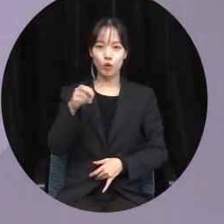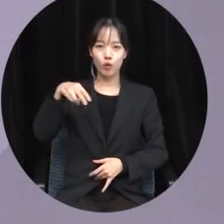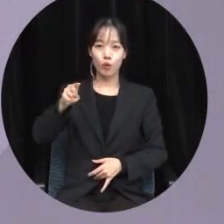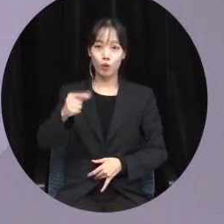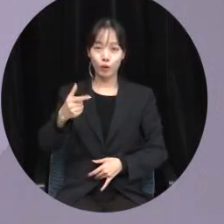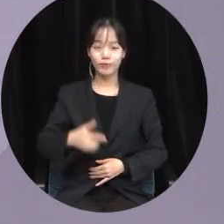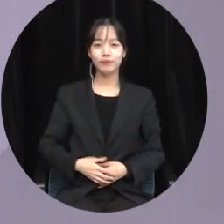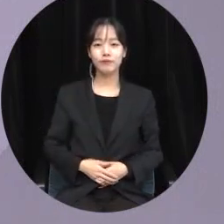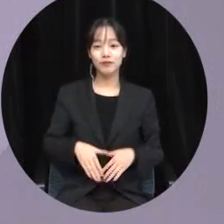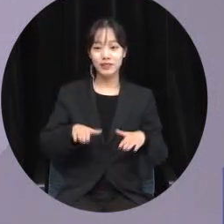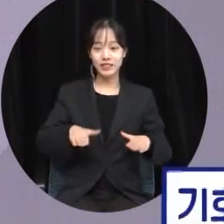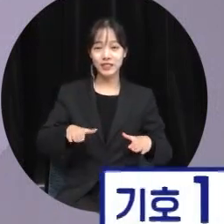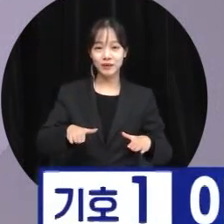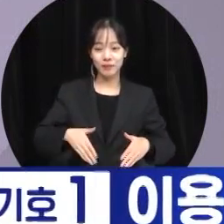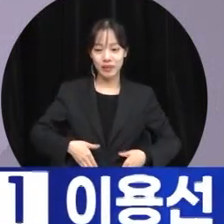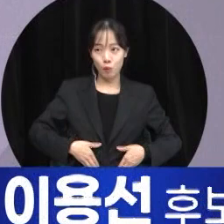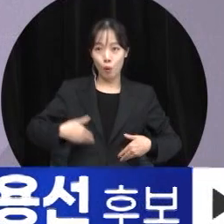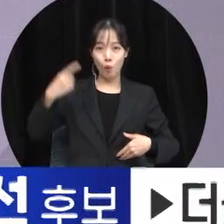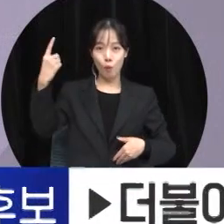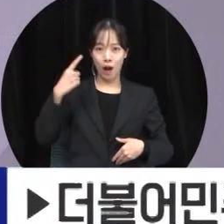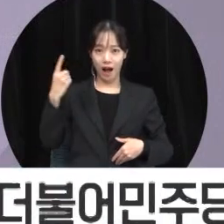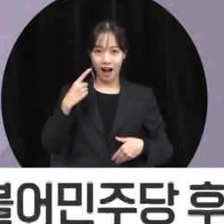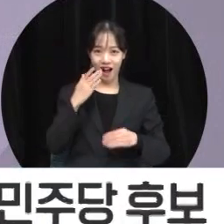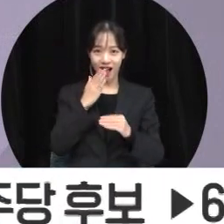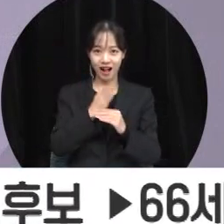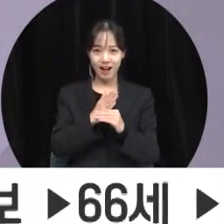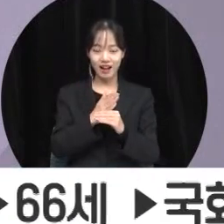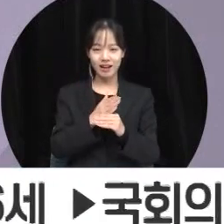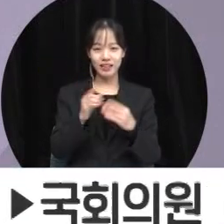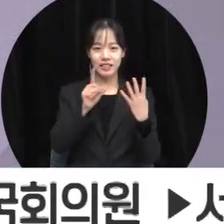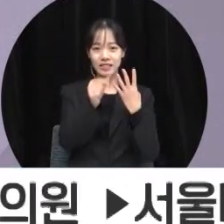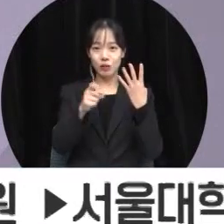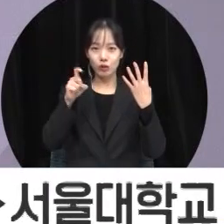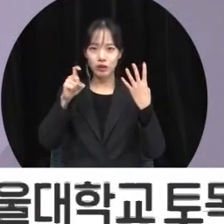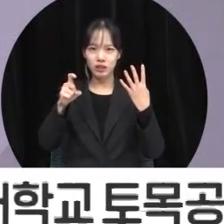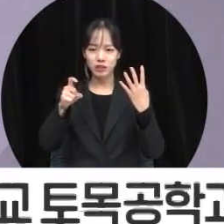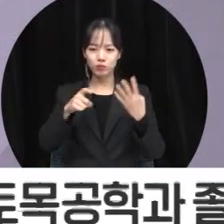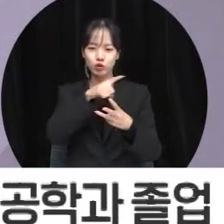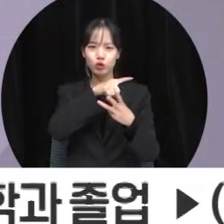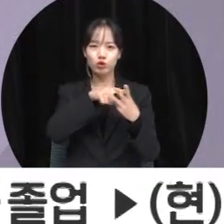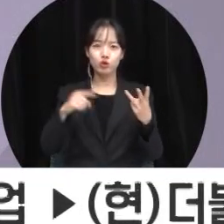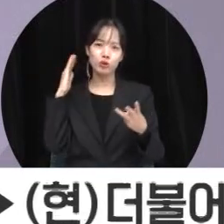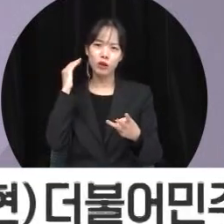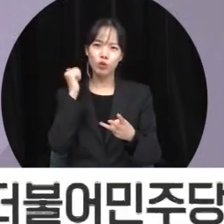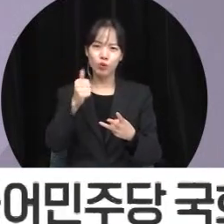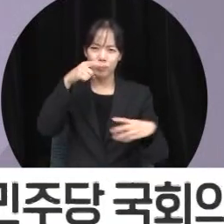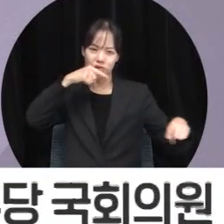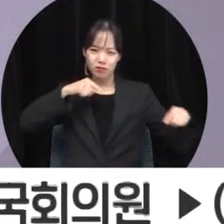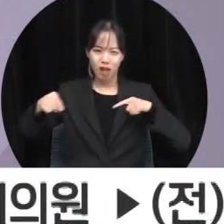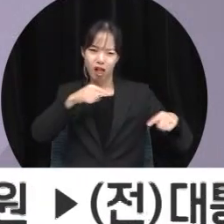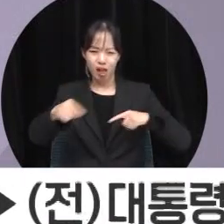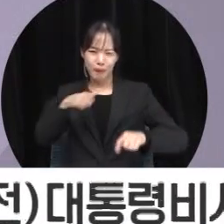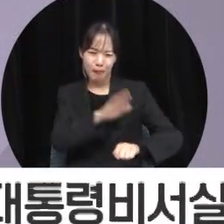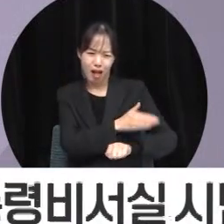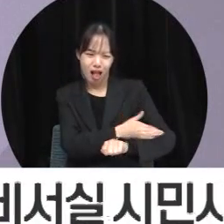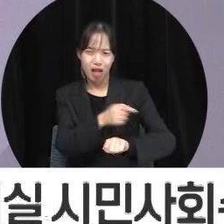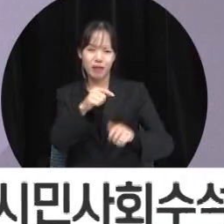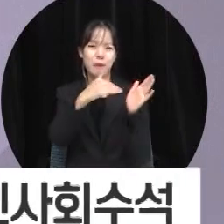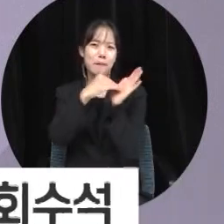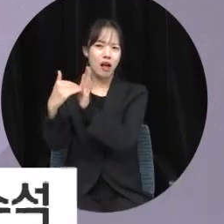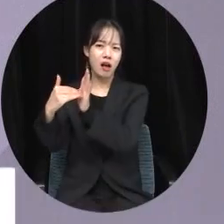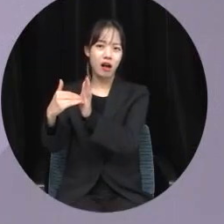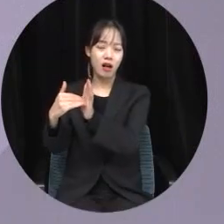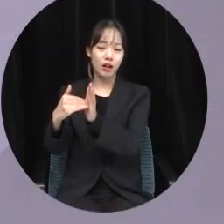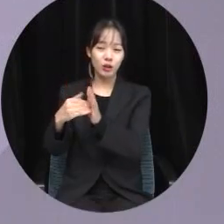이제 봄이 오고 있습니다. 4월 10일 윤석열 정권의 폭정을 막고 민주주의를 회복하고